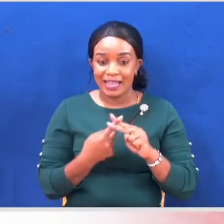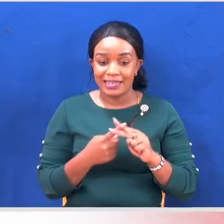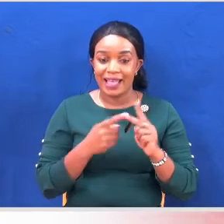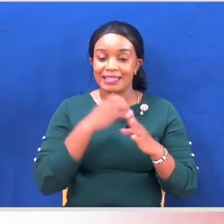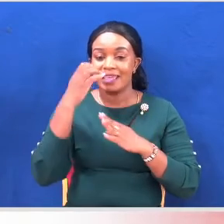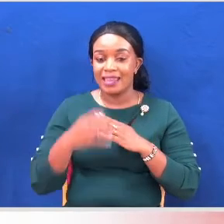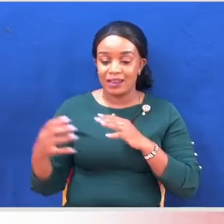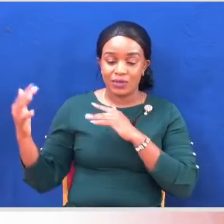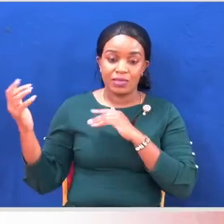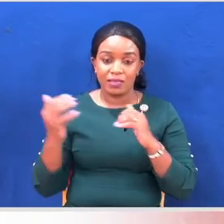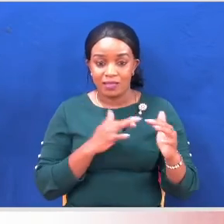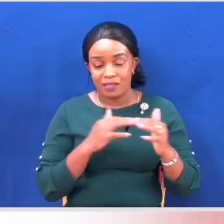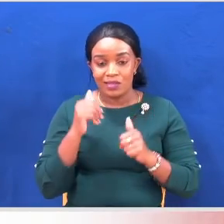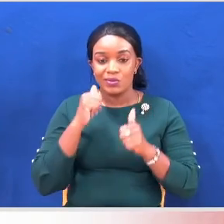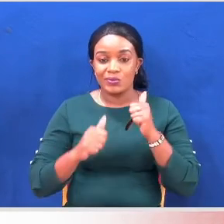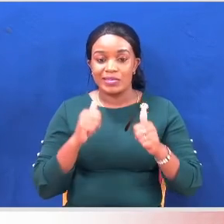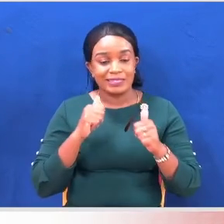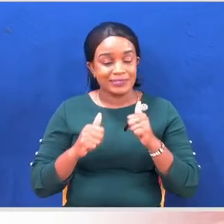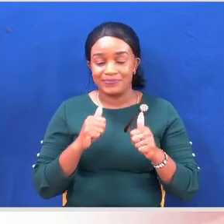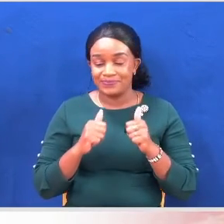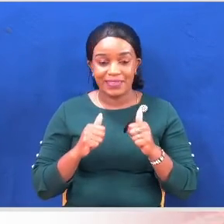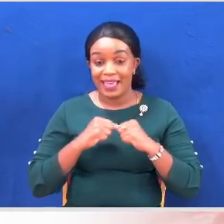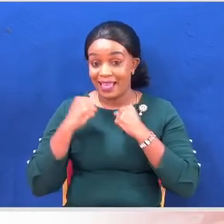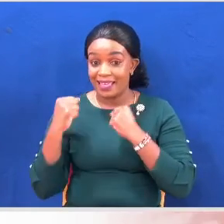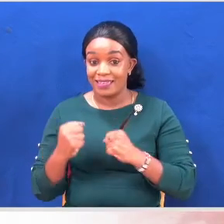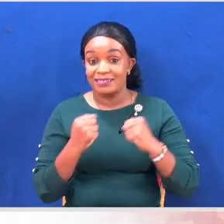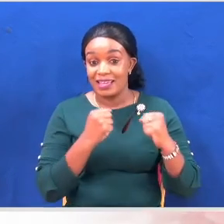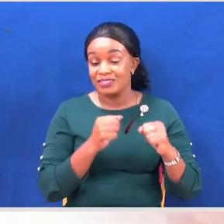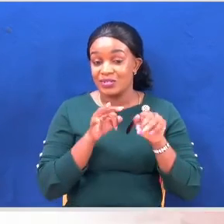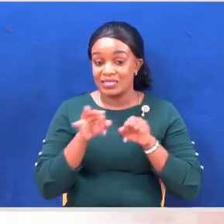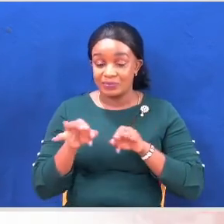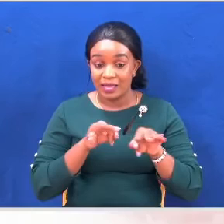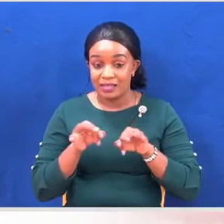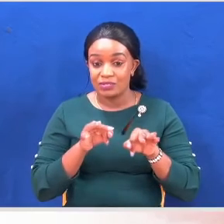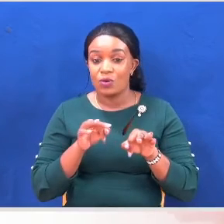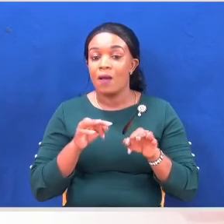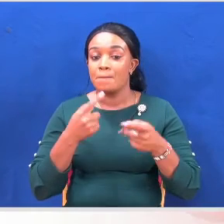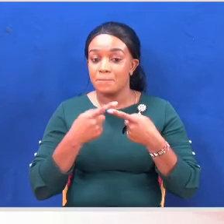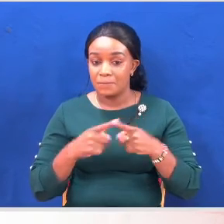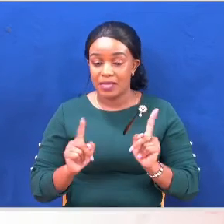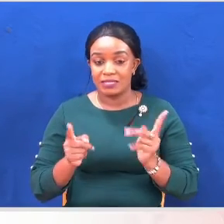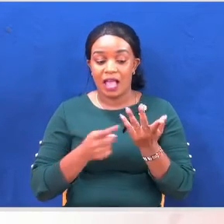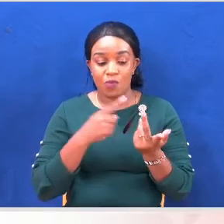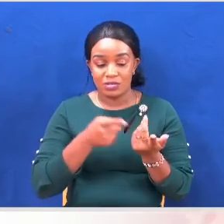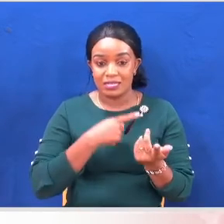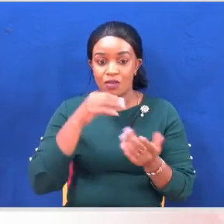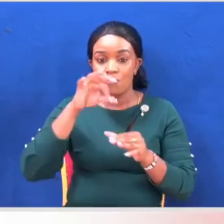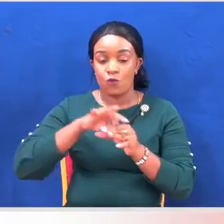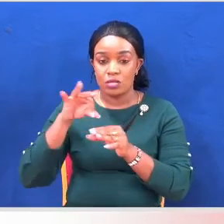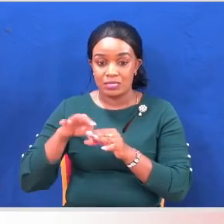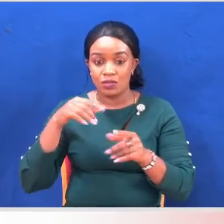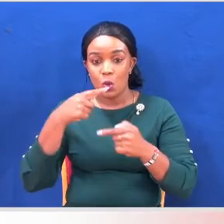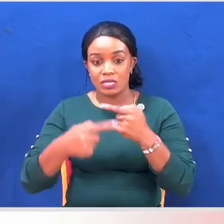na rabsha zisizo kifani. Ila tunatarajia kwamba shughuli ya kuhesabu kura inayoendelea katika